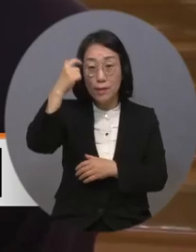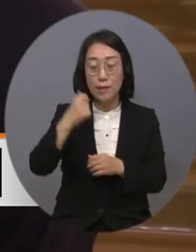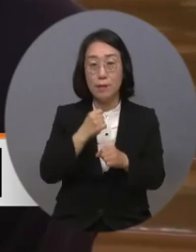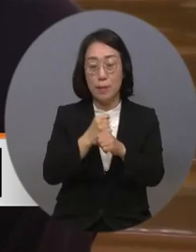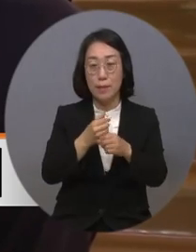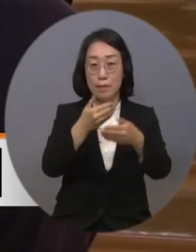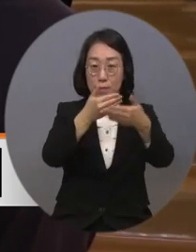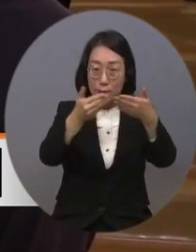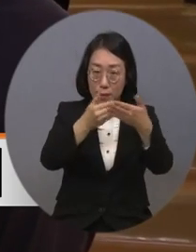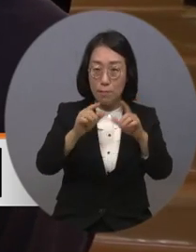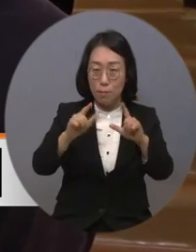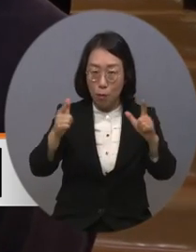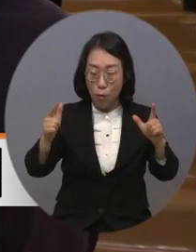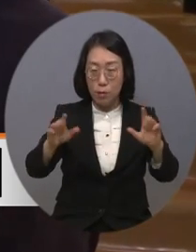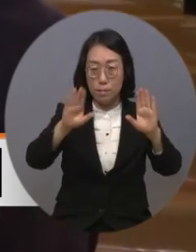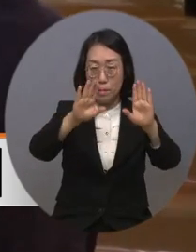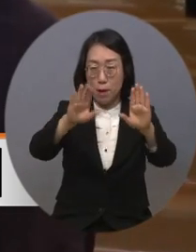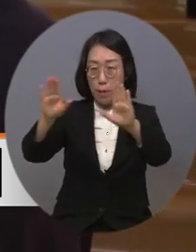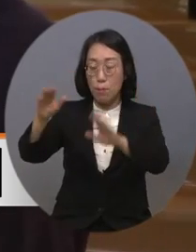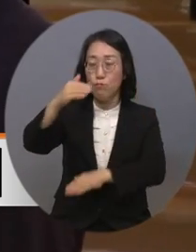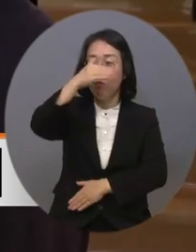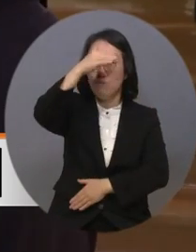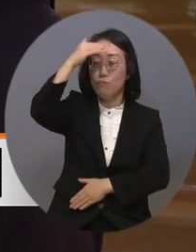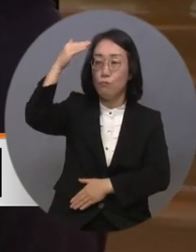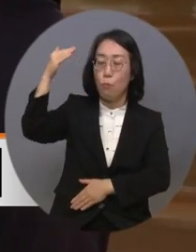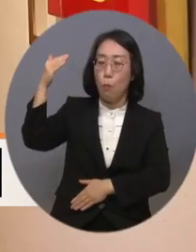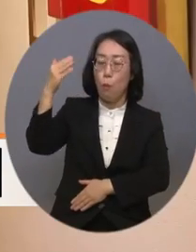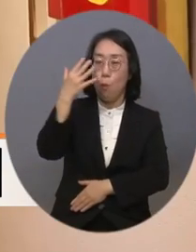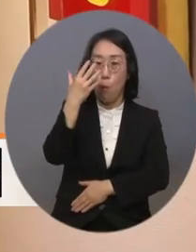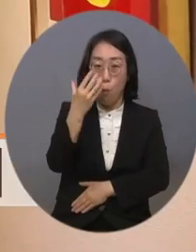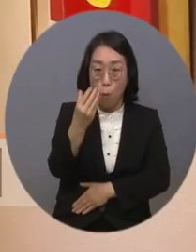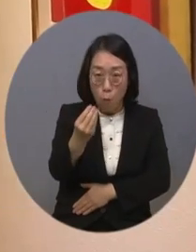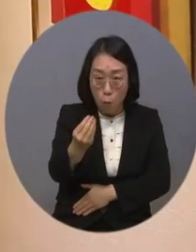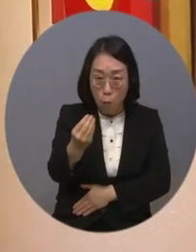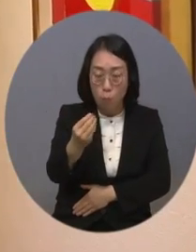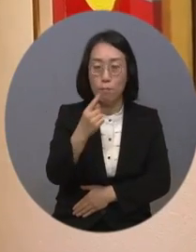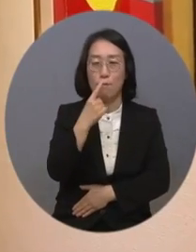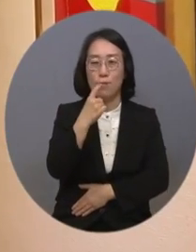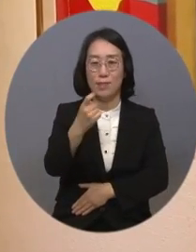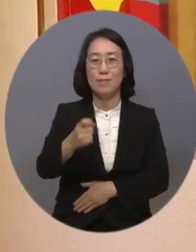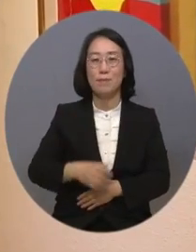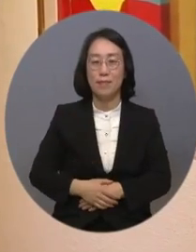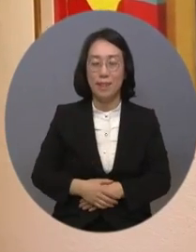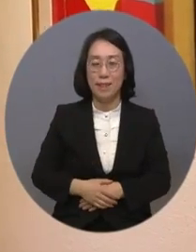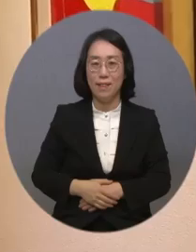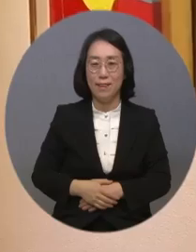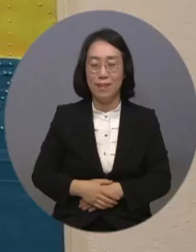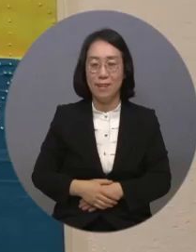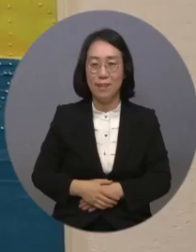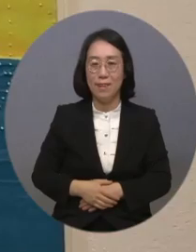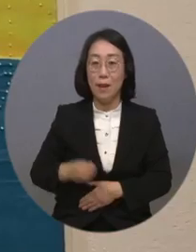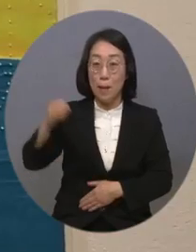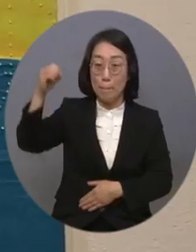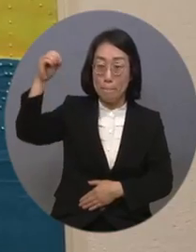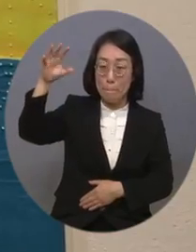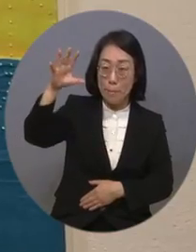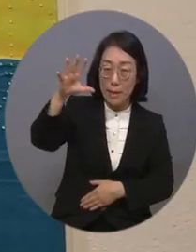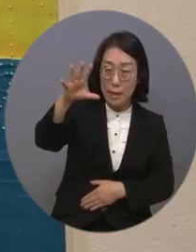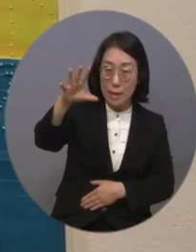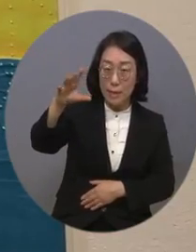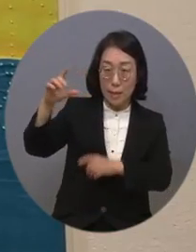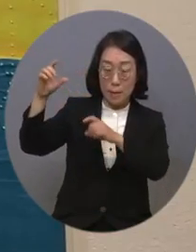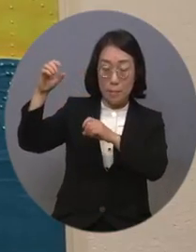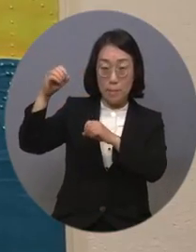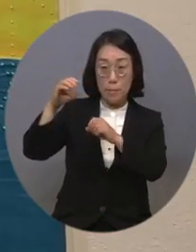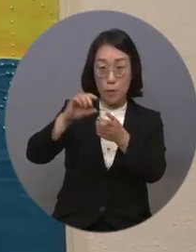작품들이 사람들의 발걸음을 멈추게 하고 있습니다. 작가의 작품에는 특유의 빛을 잘 활용한